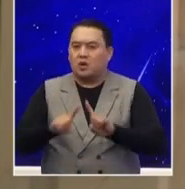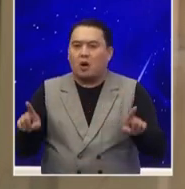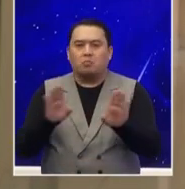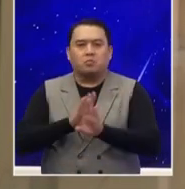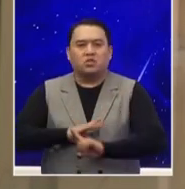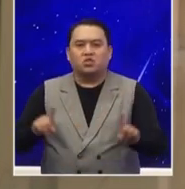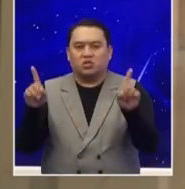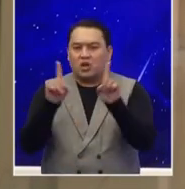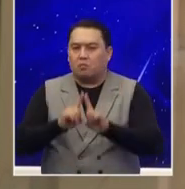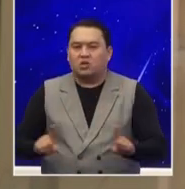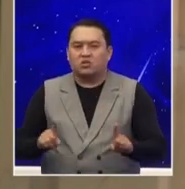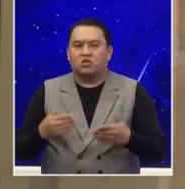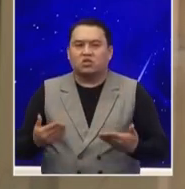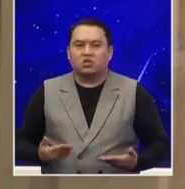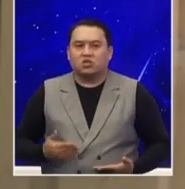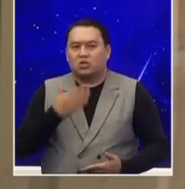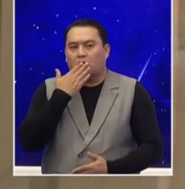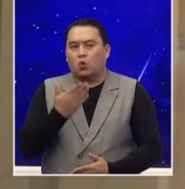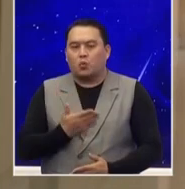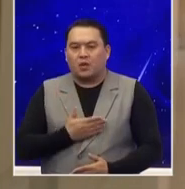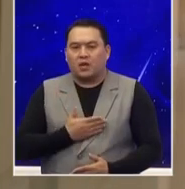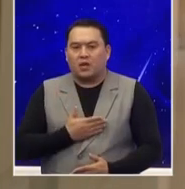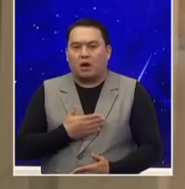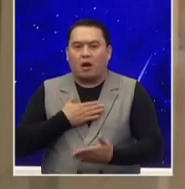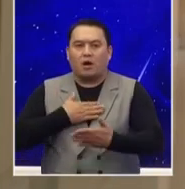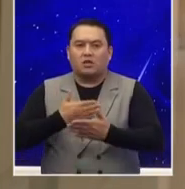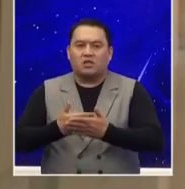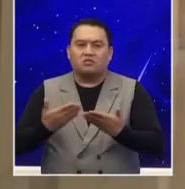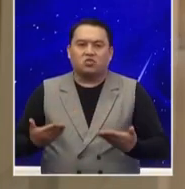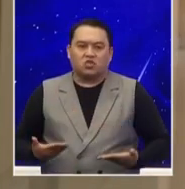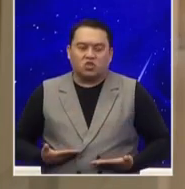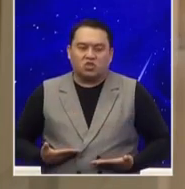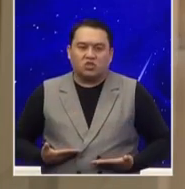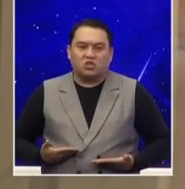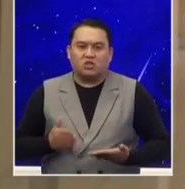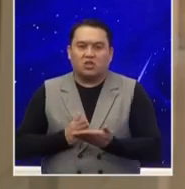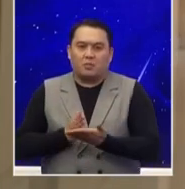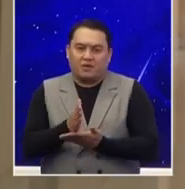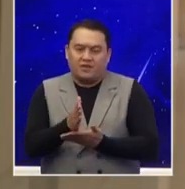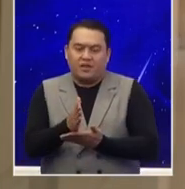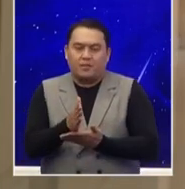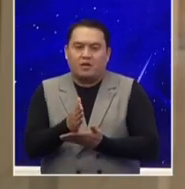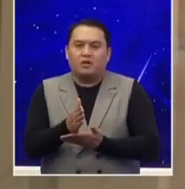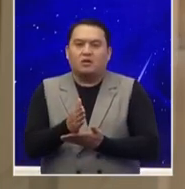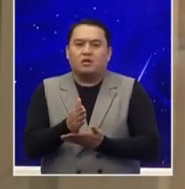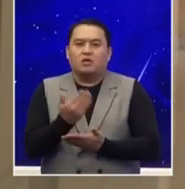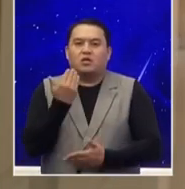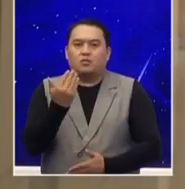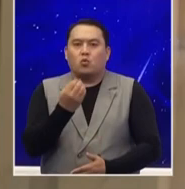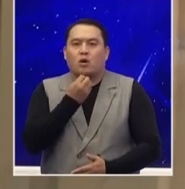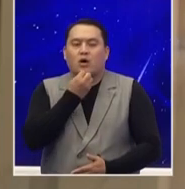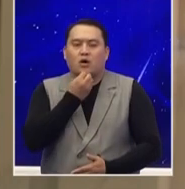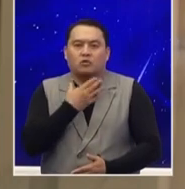необычайная такой жизнелюбие его активная жизненная позиция ему вот в хорошем смысле слова